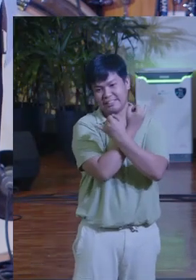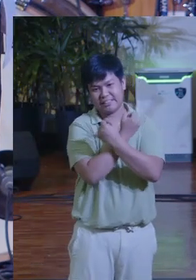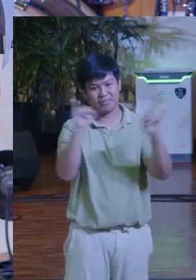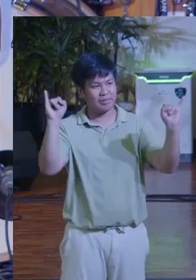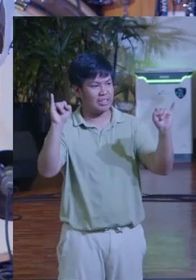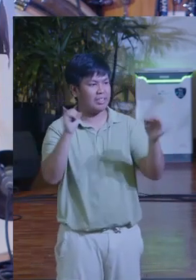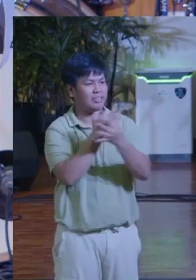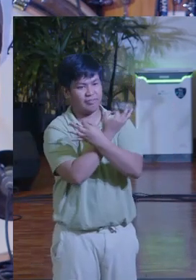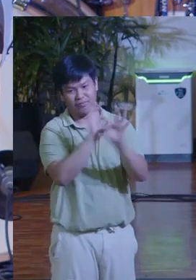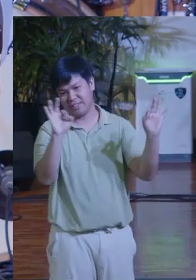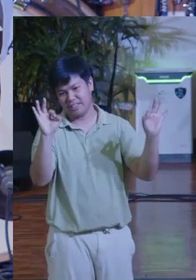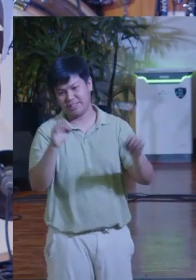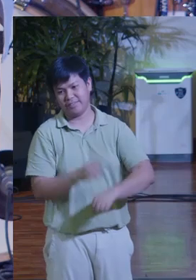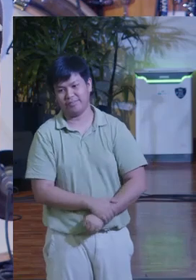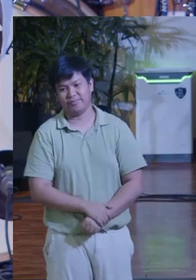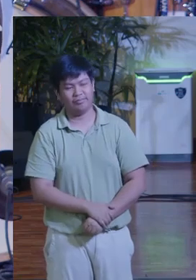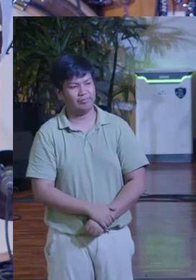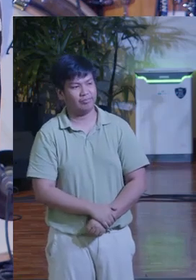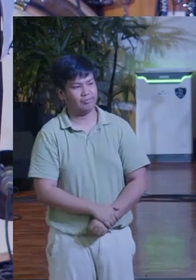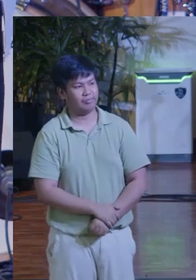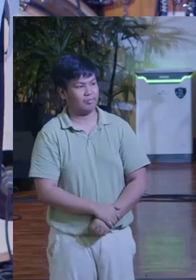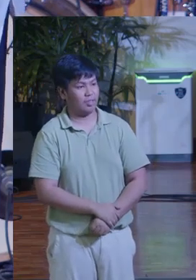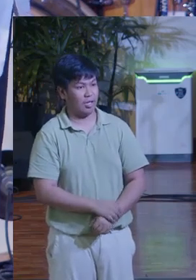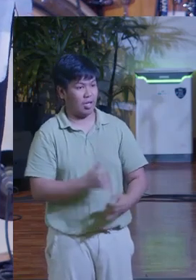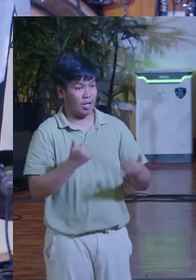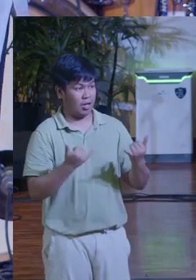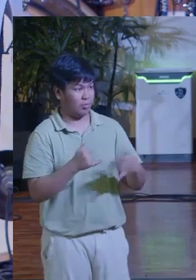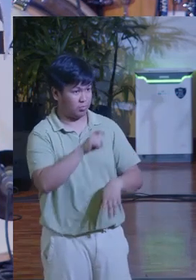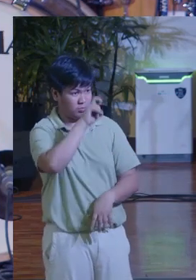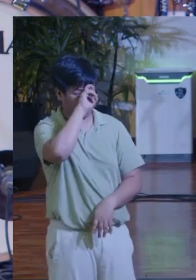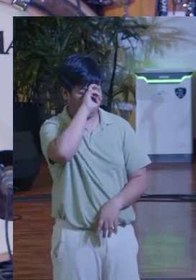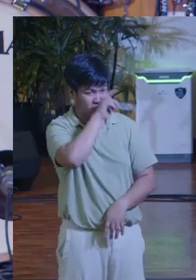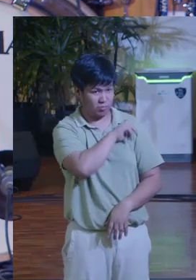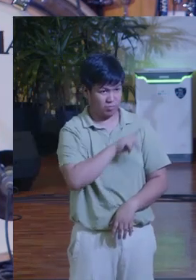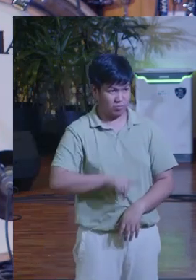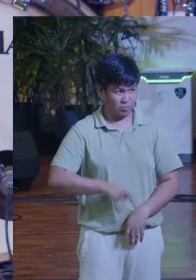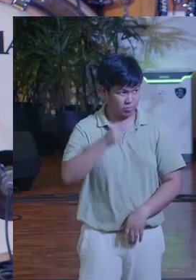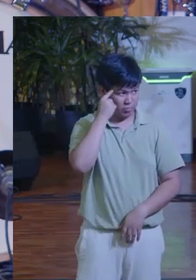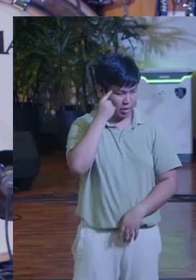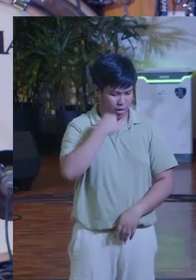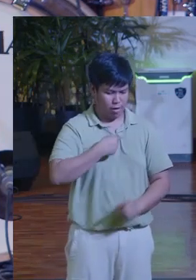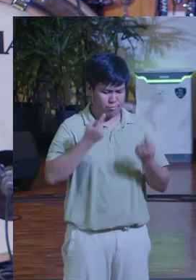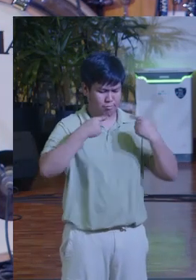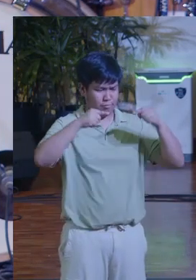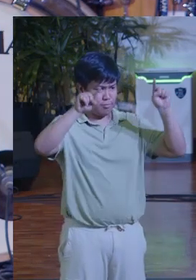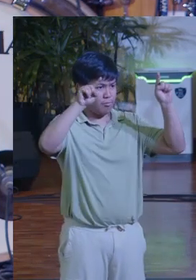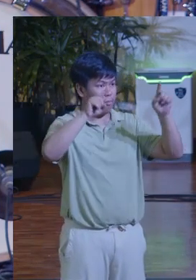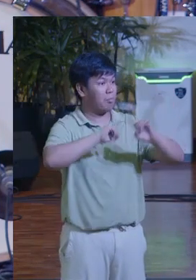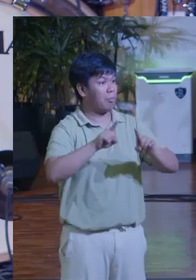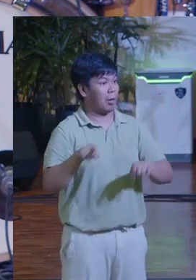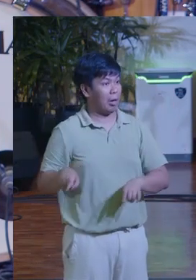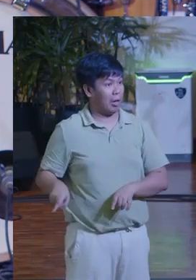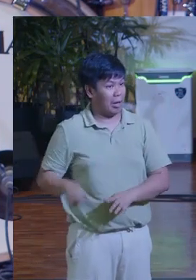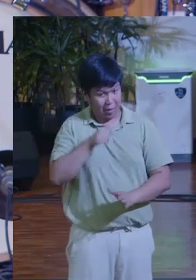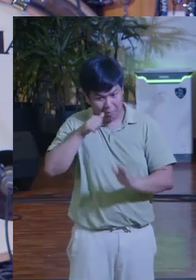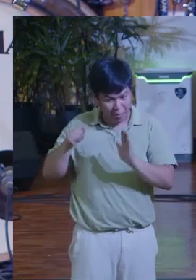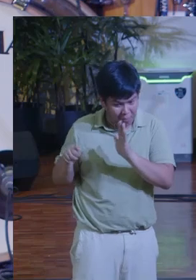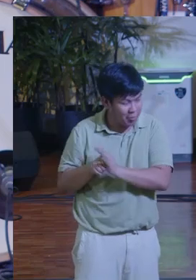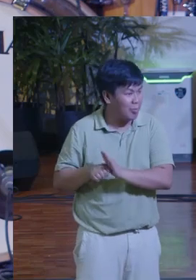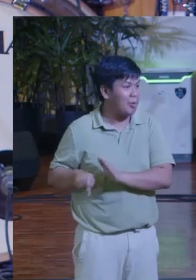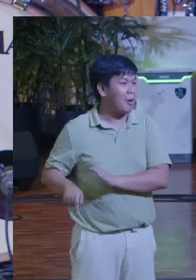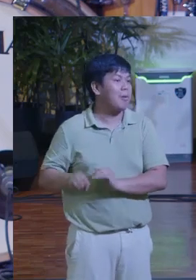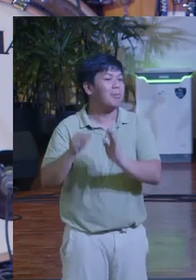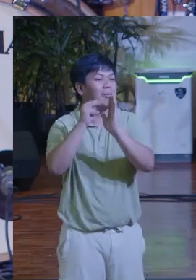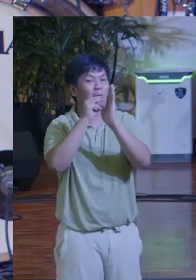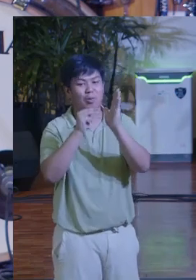bayang Israel. Sa gitna ng kanyang karangyaan, doon po lumaki si Moses.